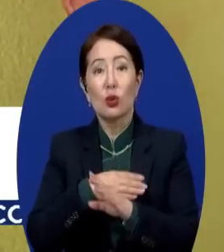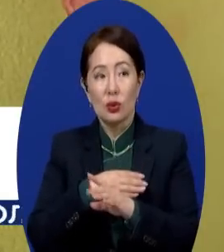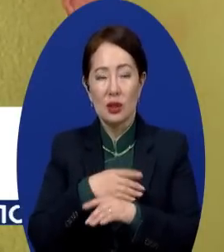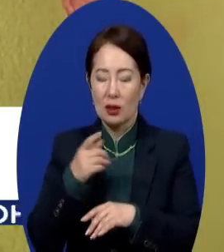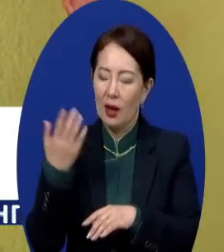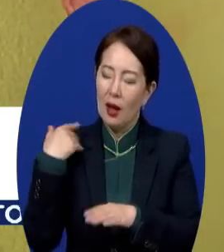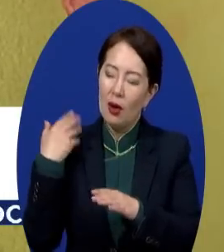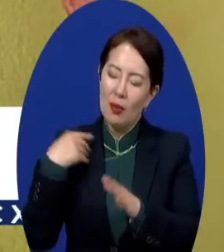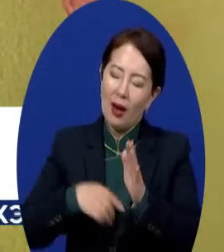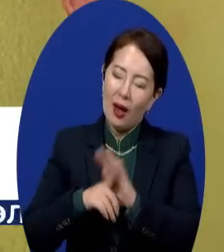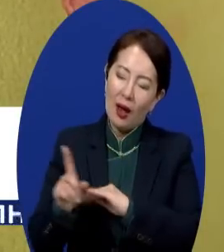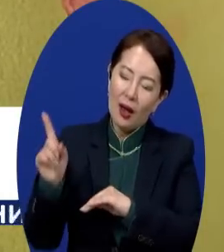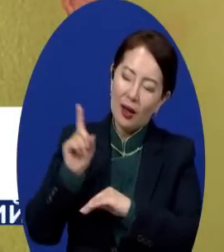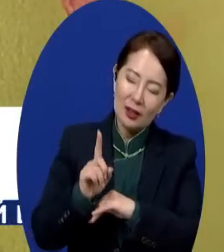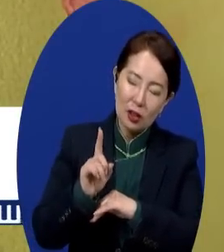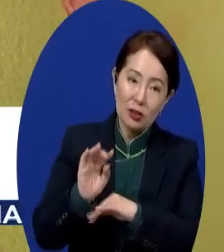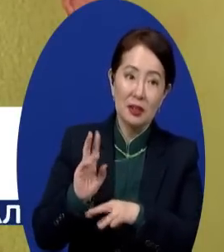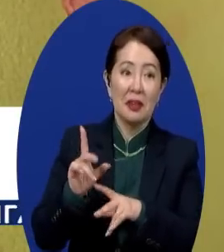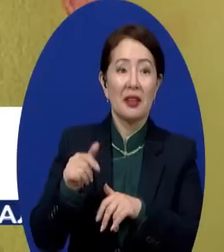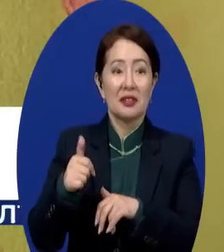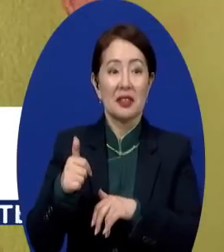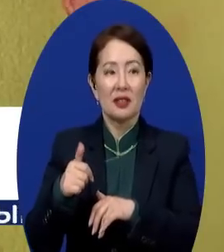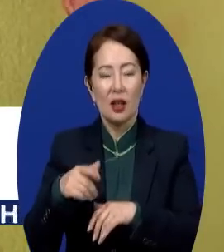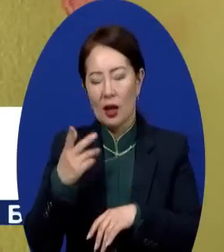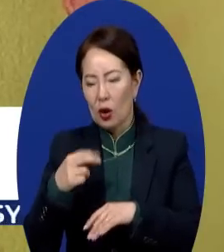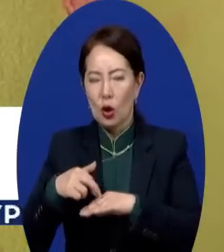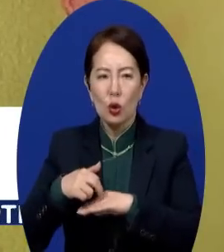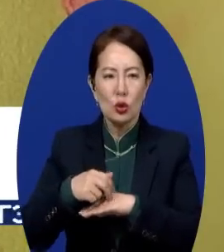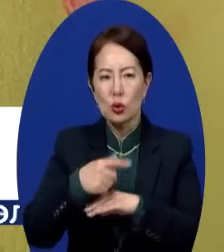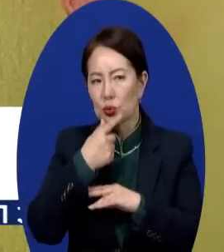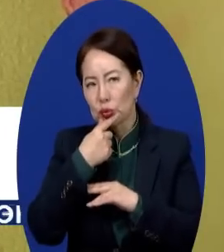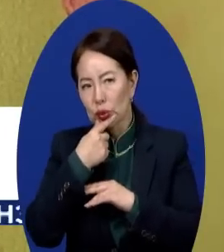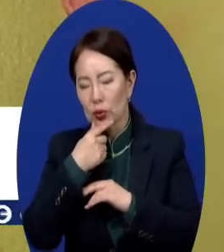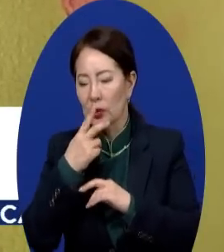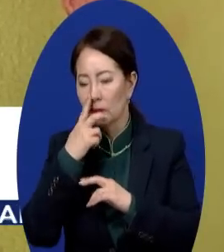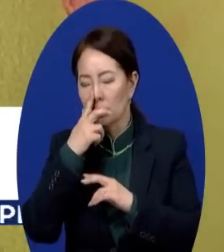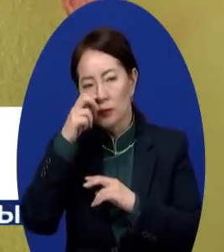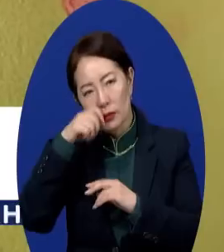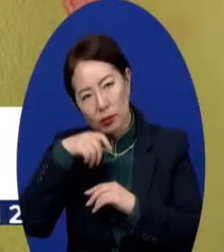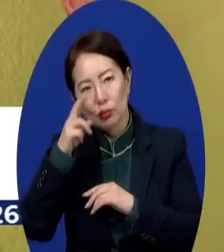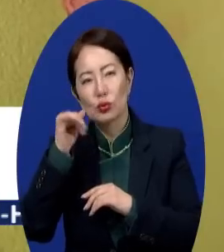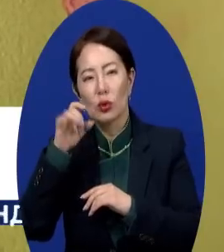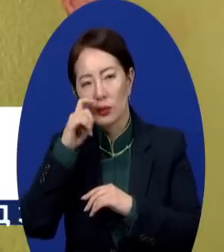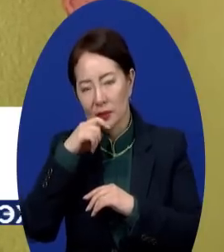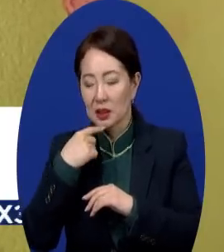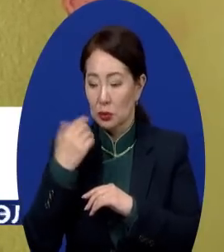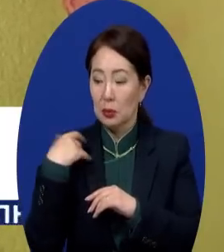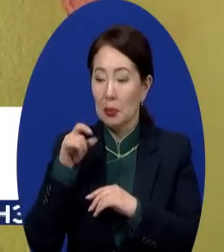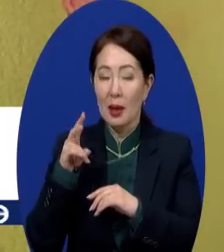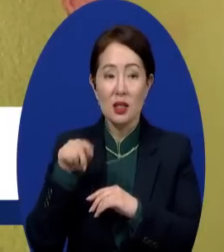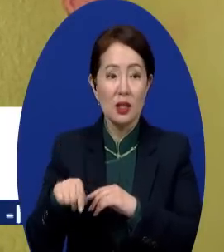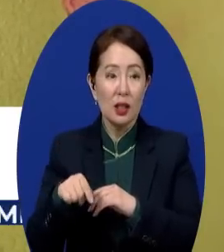нь бол анх ирснийг отоход хүмүүс аюу сайжирч байгаа. Анх бол хөл дээрээ явж чаддгүй хамар амнаас нь цусгоожоод лэн хэцүү ирсэн.